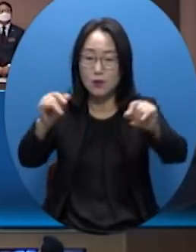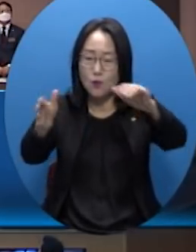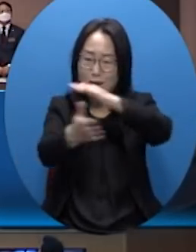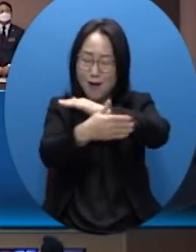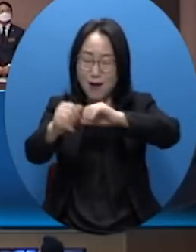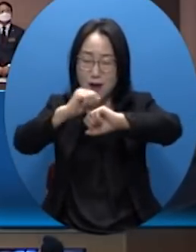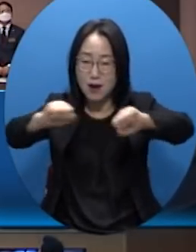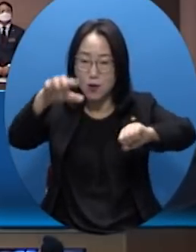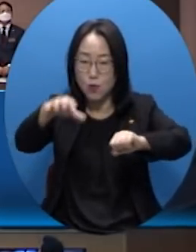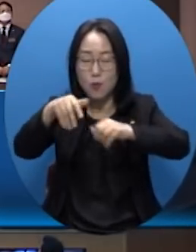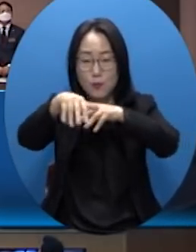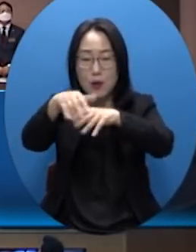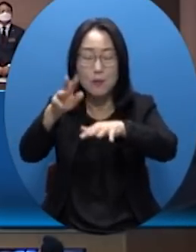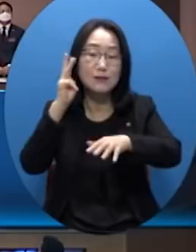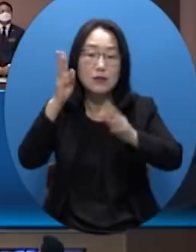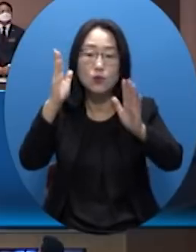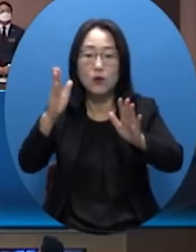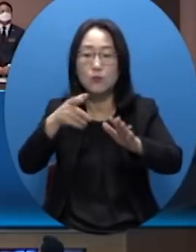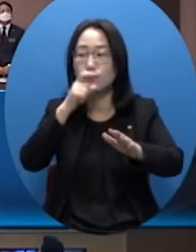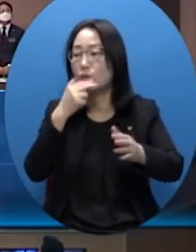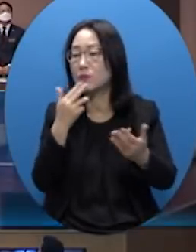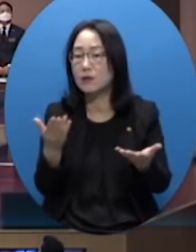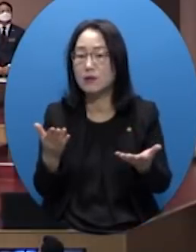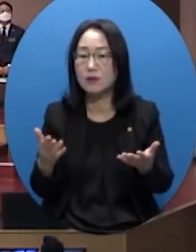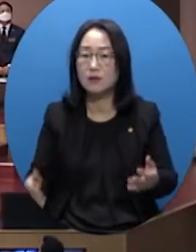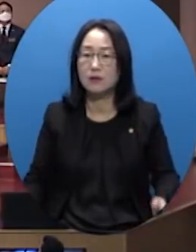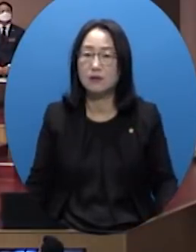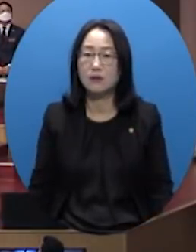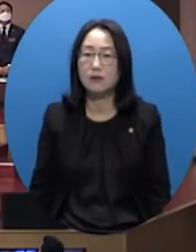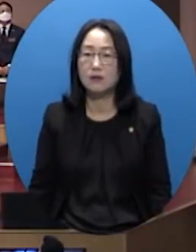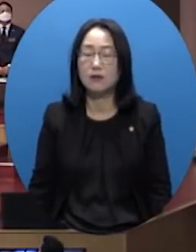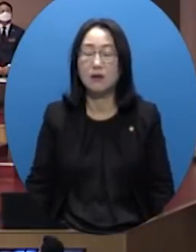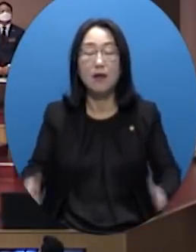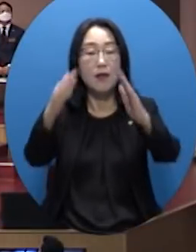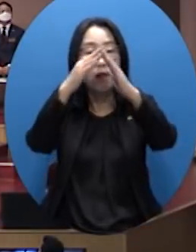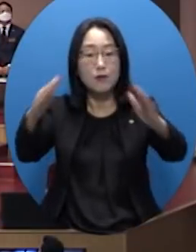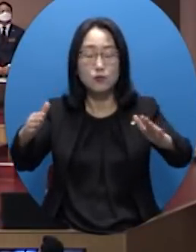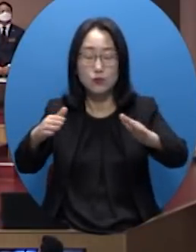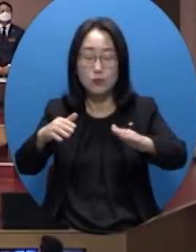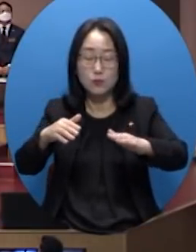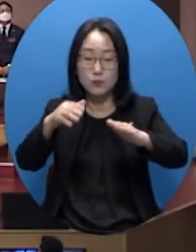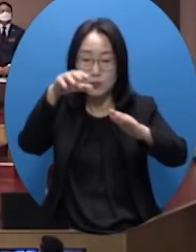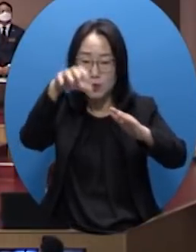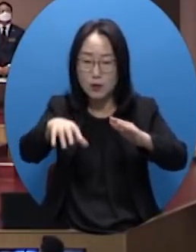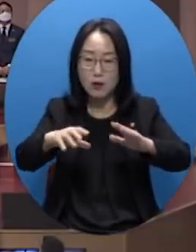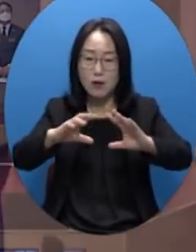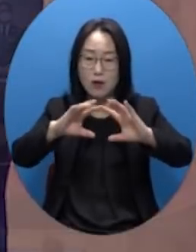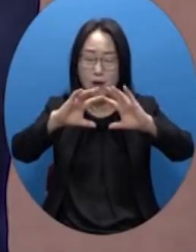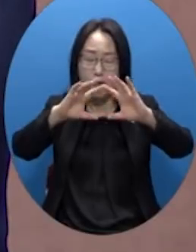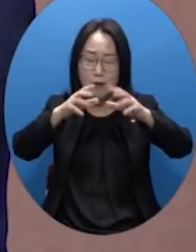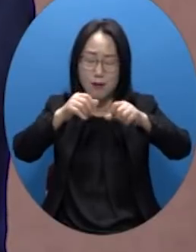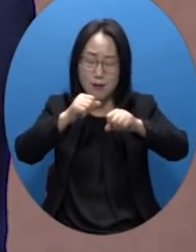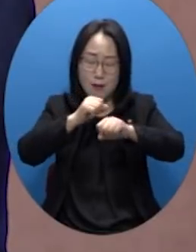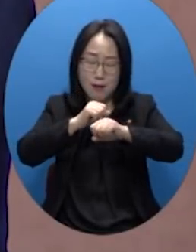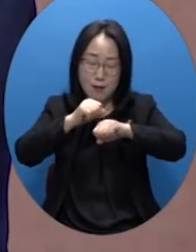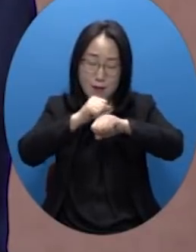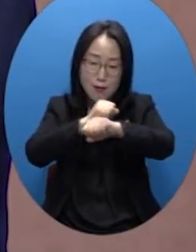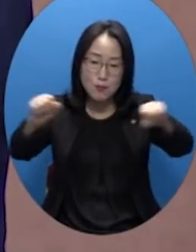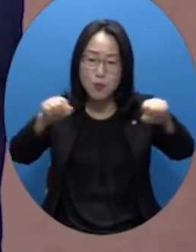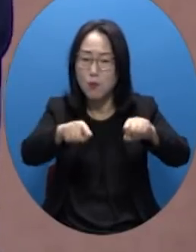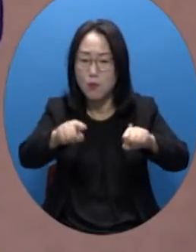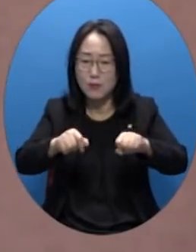걸었으나 물을 얻지 못하고 애굽에서 종살이 하던 저희들이 하나님의 놀라운 은혜 가운데